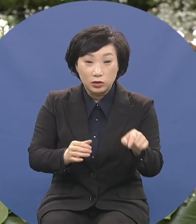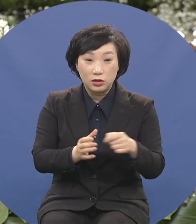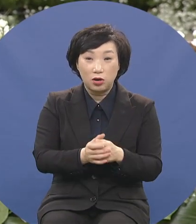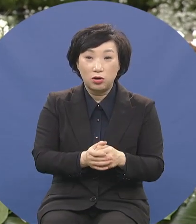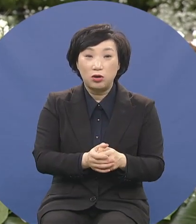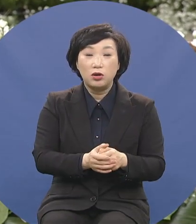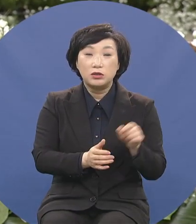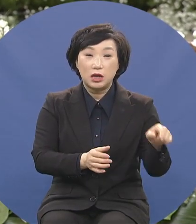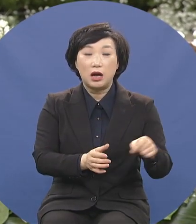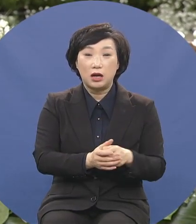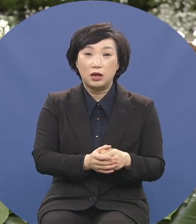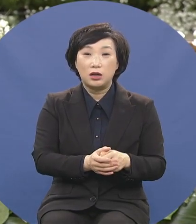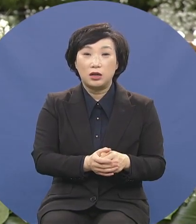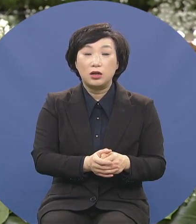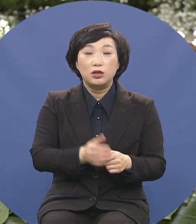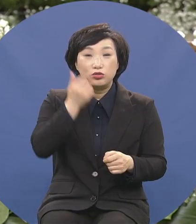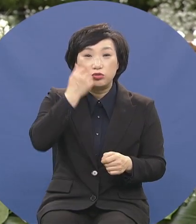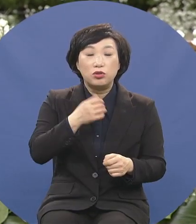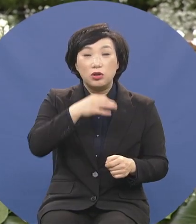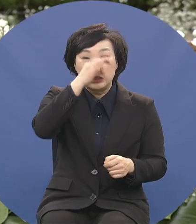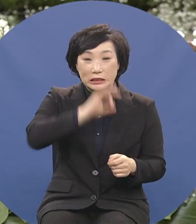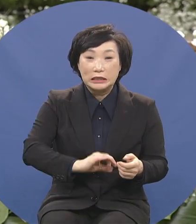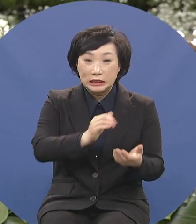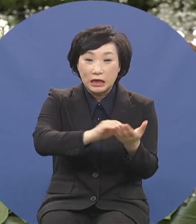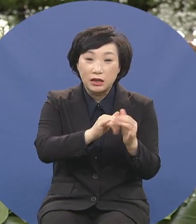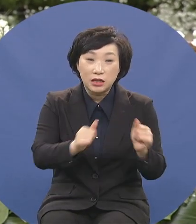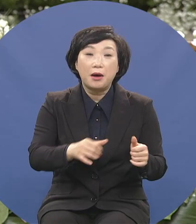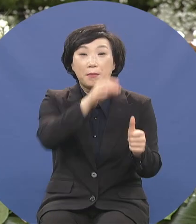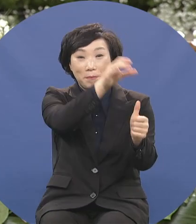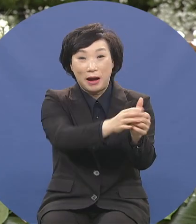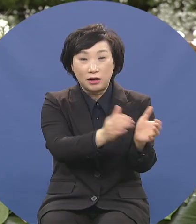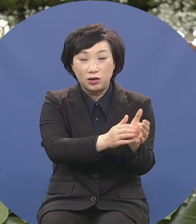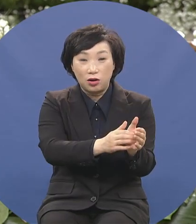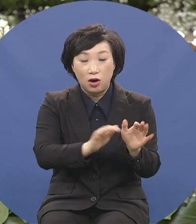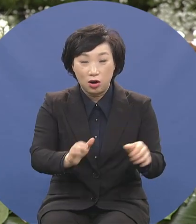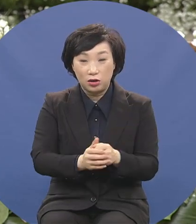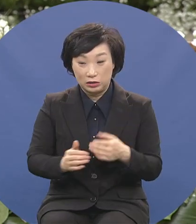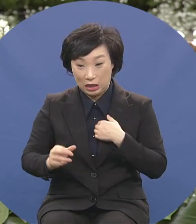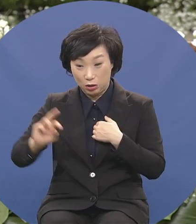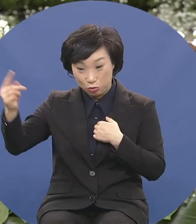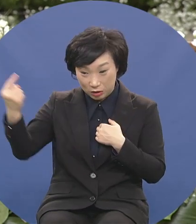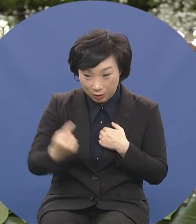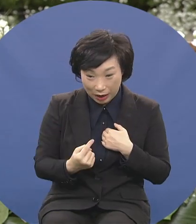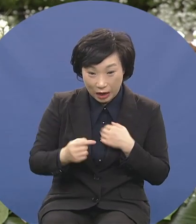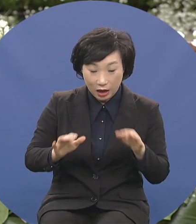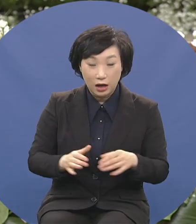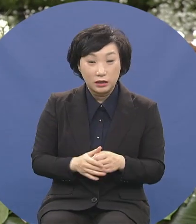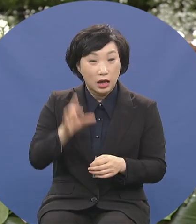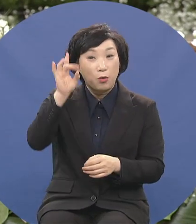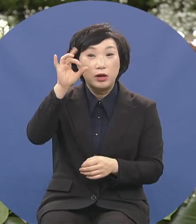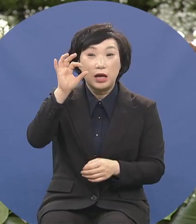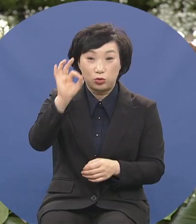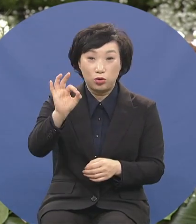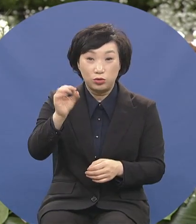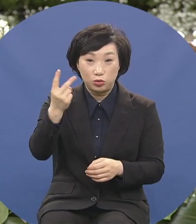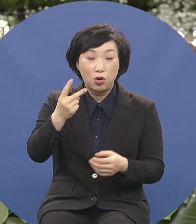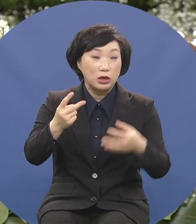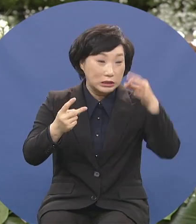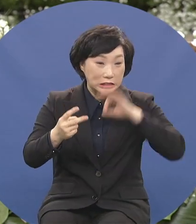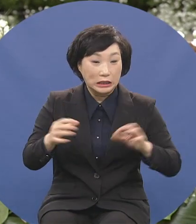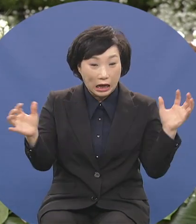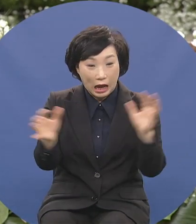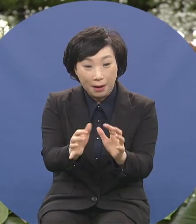않은 자들에게다 갖다 두었다가 나로 돌아와서 내 본전과